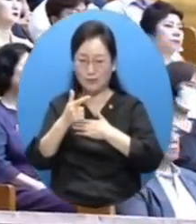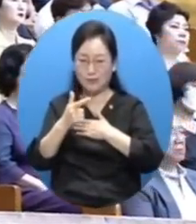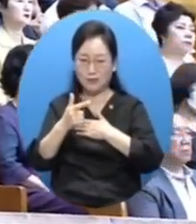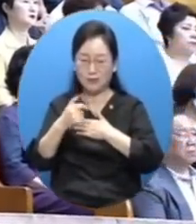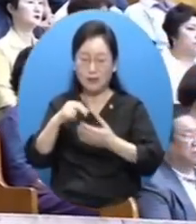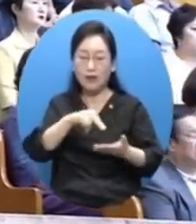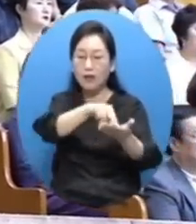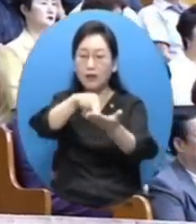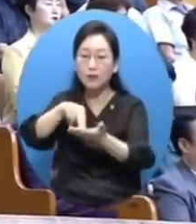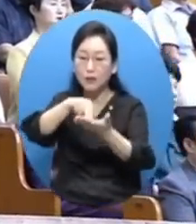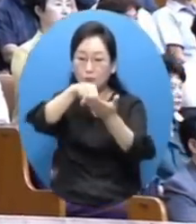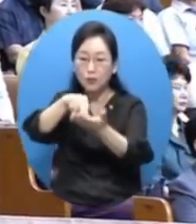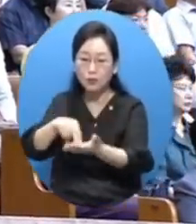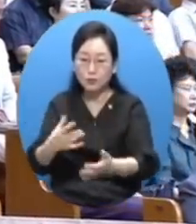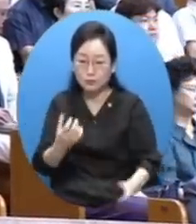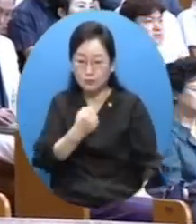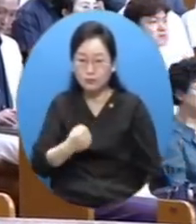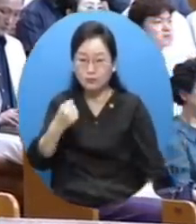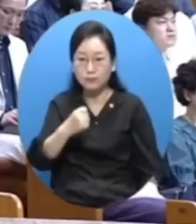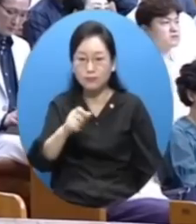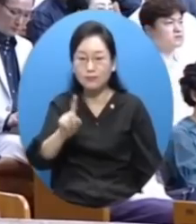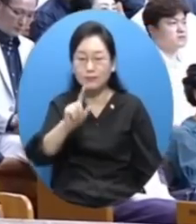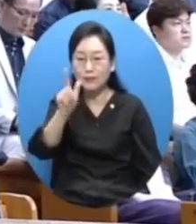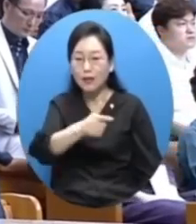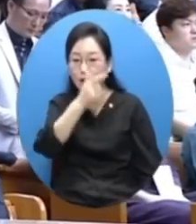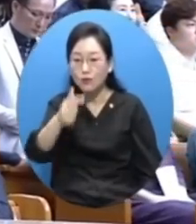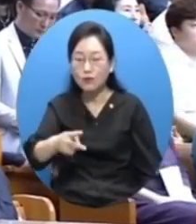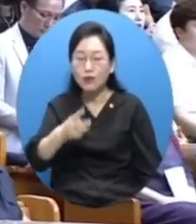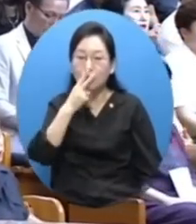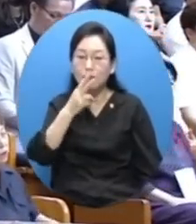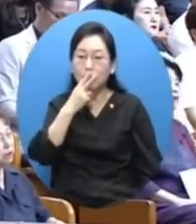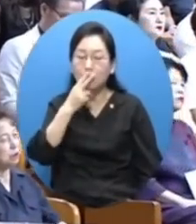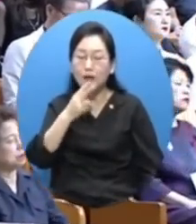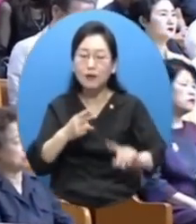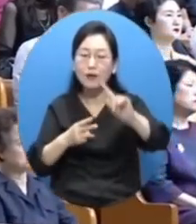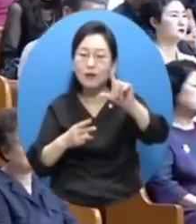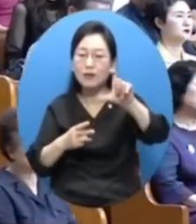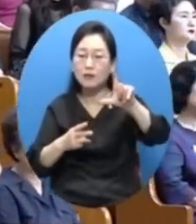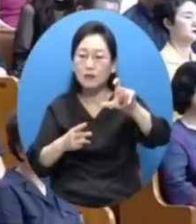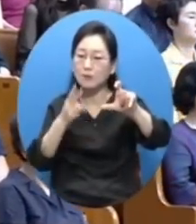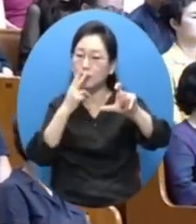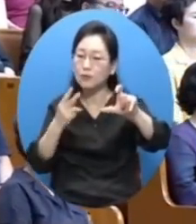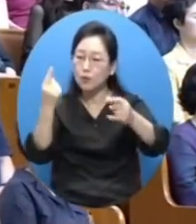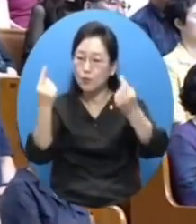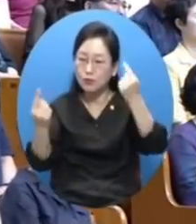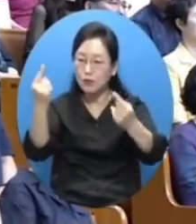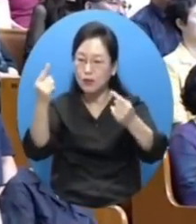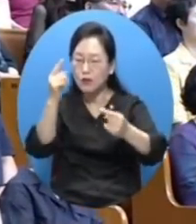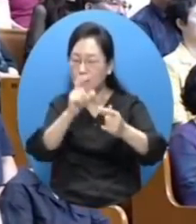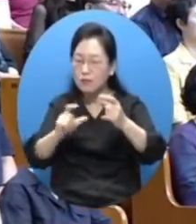외로움 속에 갇혀 사는 것은 하루 담배 15가지 피는 것보다 더 나쁘다 그랬습니다.